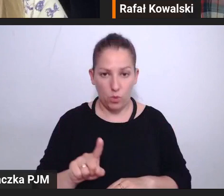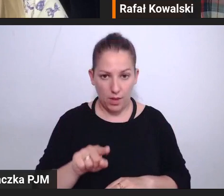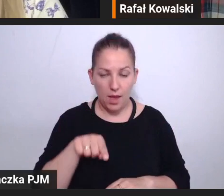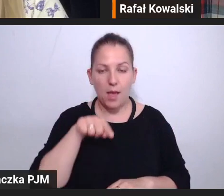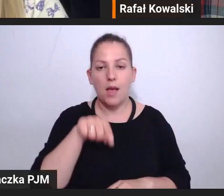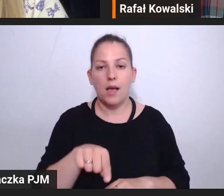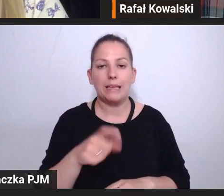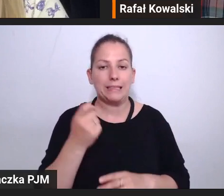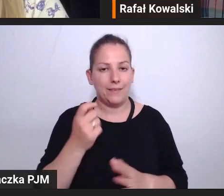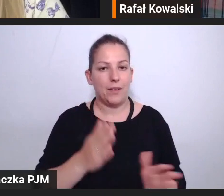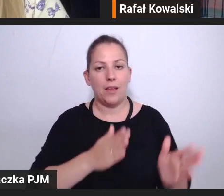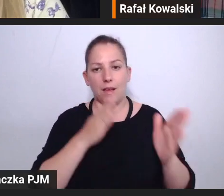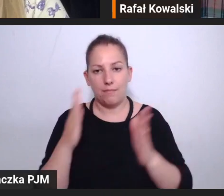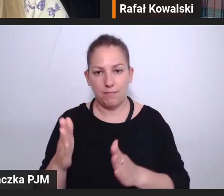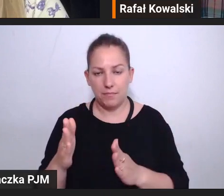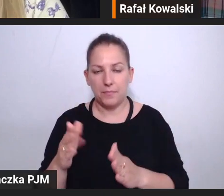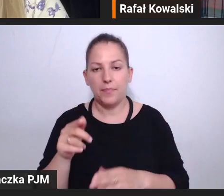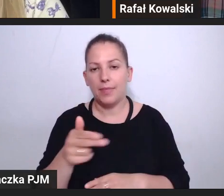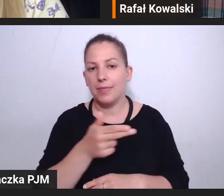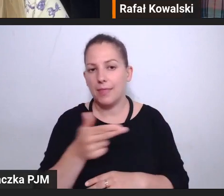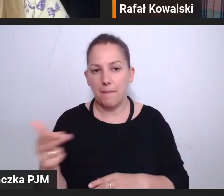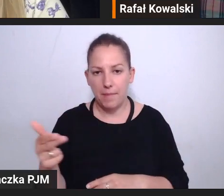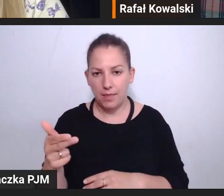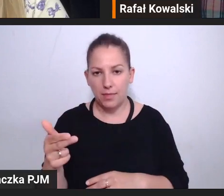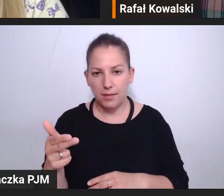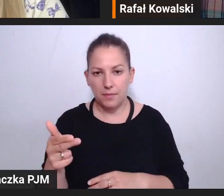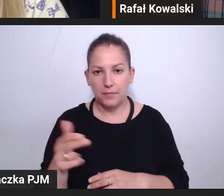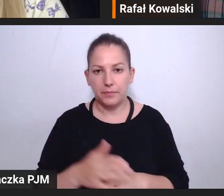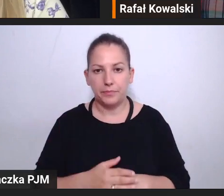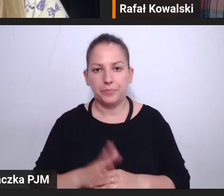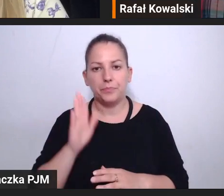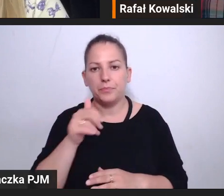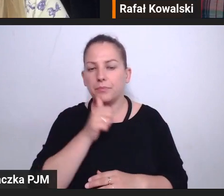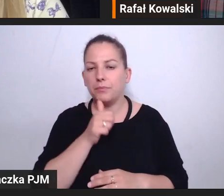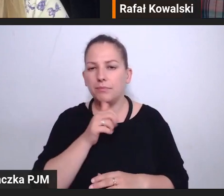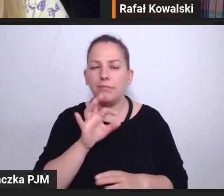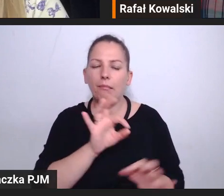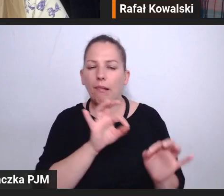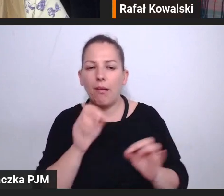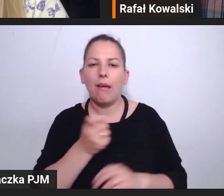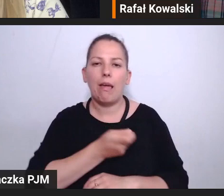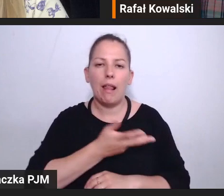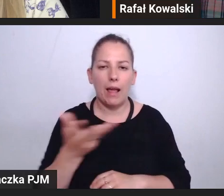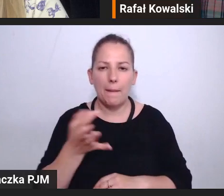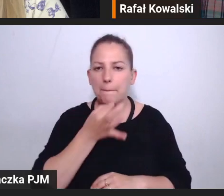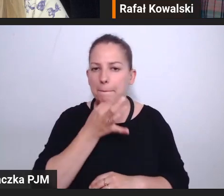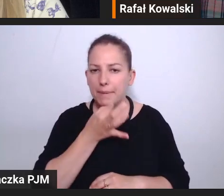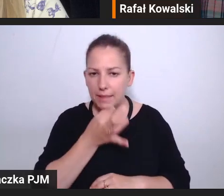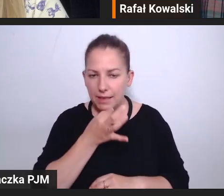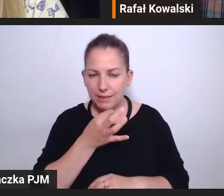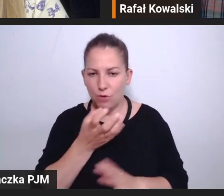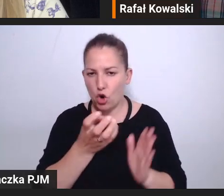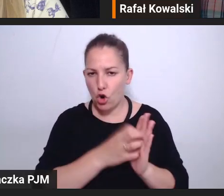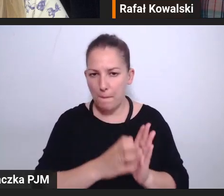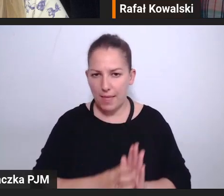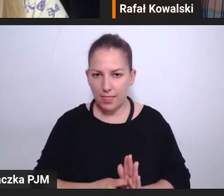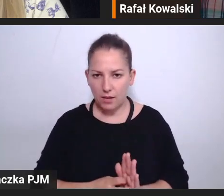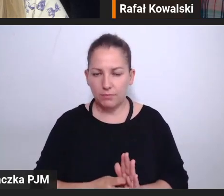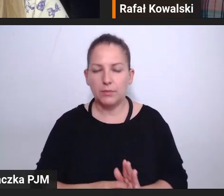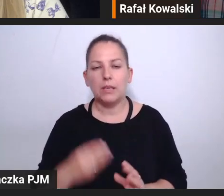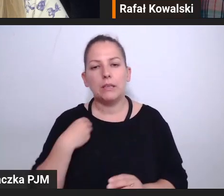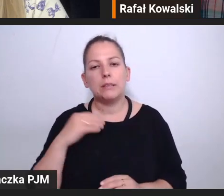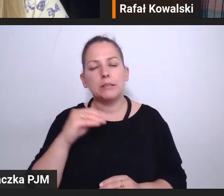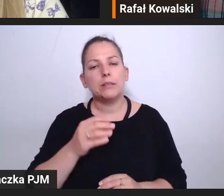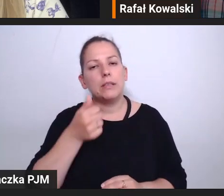za chwilę przejdziemy do kolejnego tematu i tak potem spróbujemy jeszcze wyłowić kilka pytań z komentarzy, ale ja jeszcze